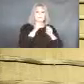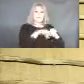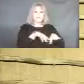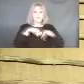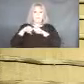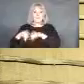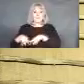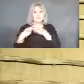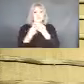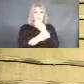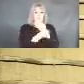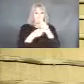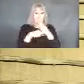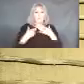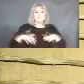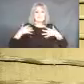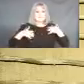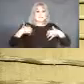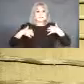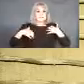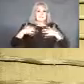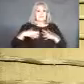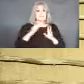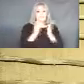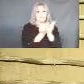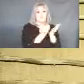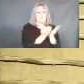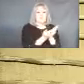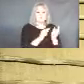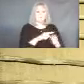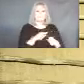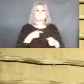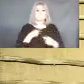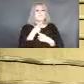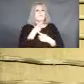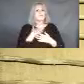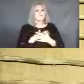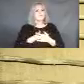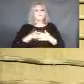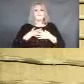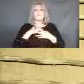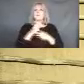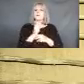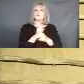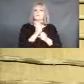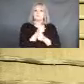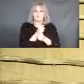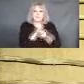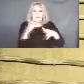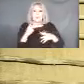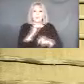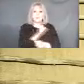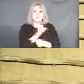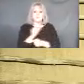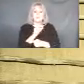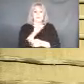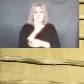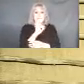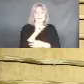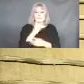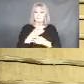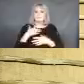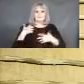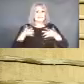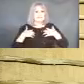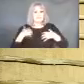gemak achterlos, en self die moeilike pad stap. Goeiedag vriende, ons is bezig met een reisie by